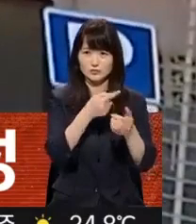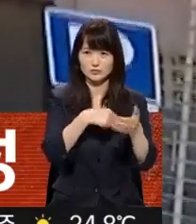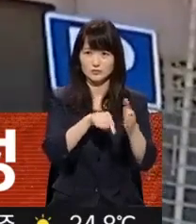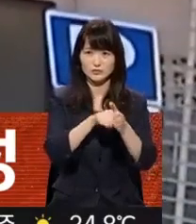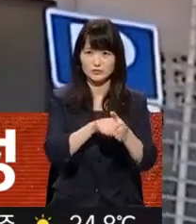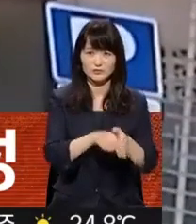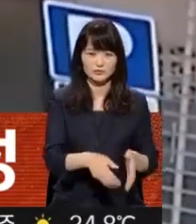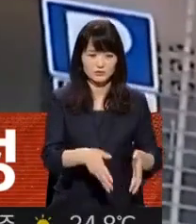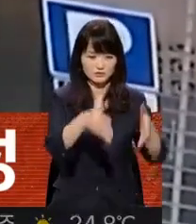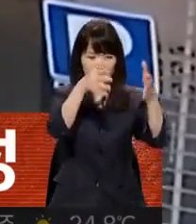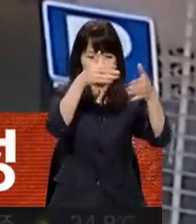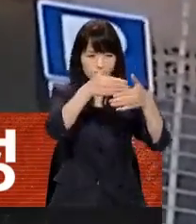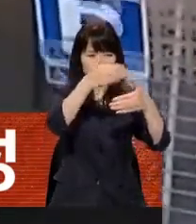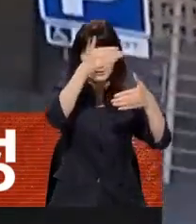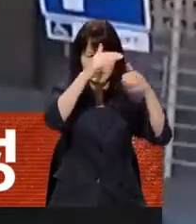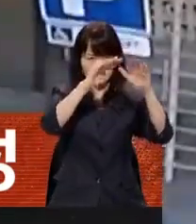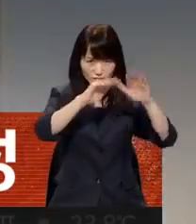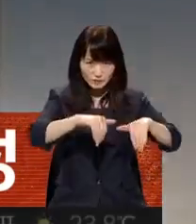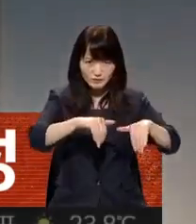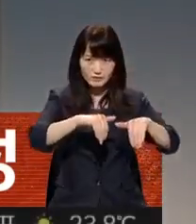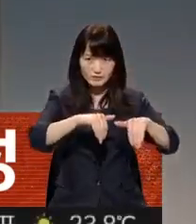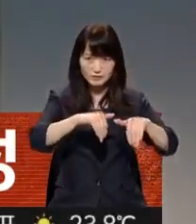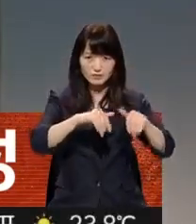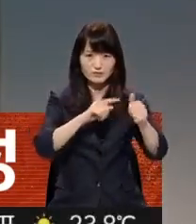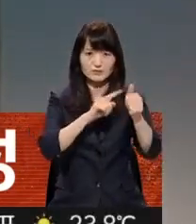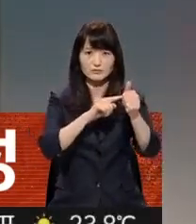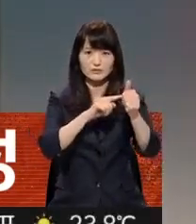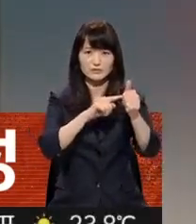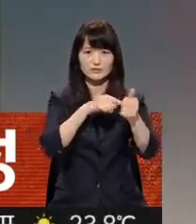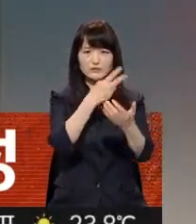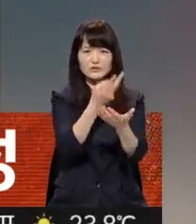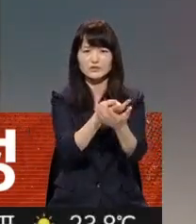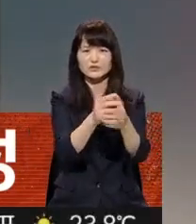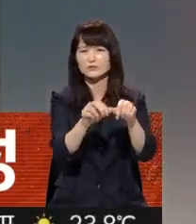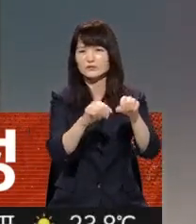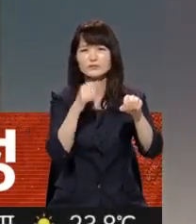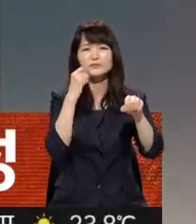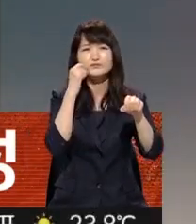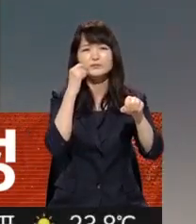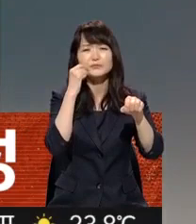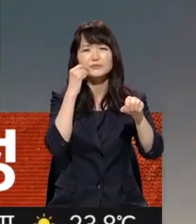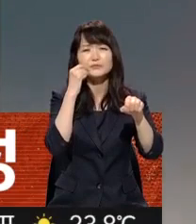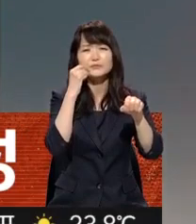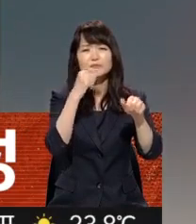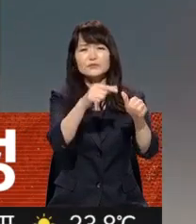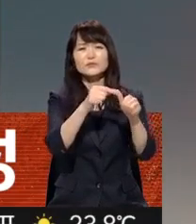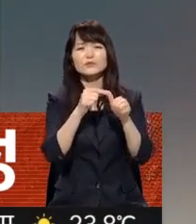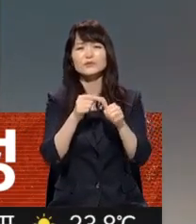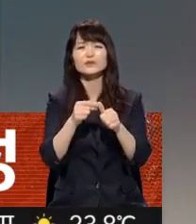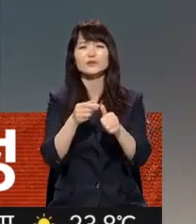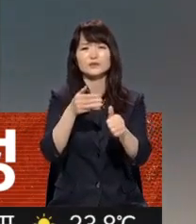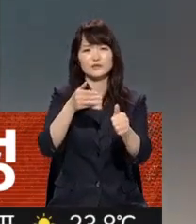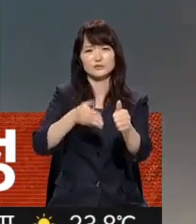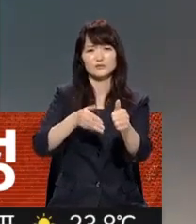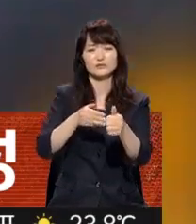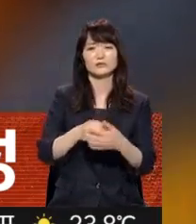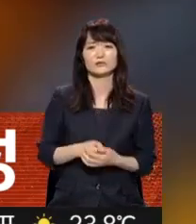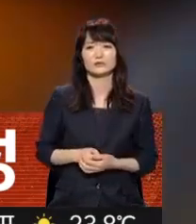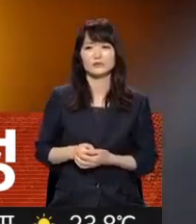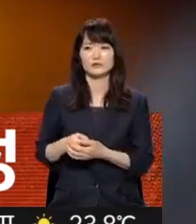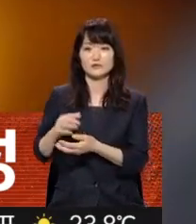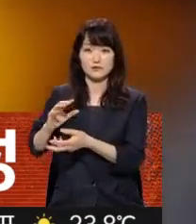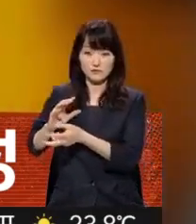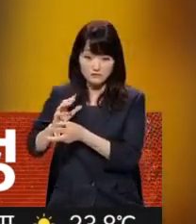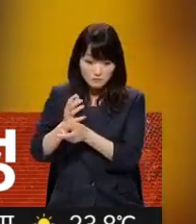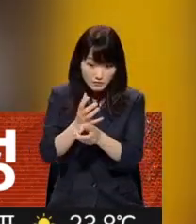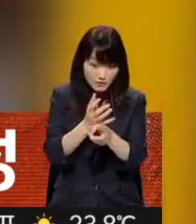벽을 허물어버린 겁니다. 구조된 남성은 쓰러져 움직일 수가 없다면서 직접 구조 요청을 했던 건데, 그런데 출동해 보니까요,